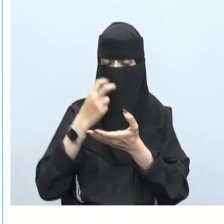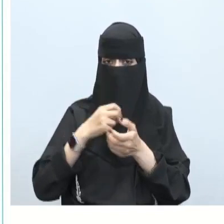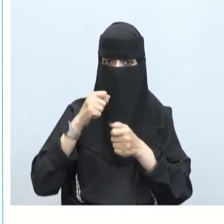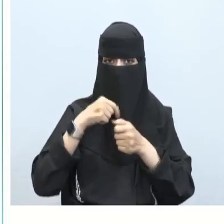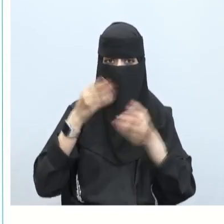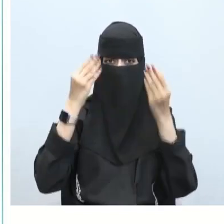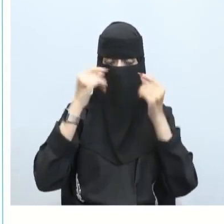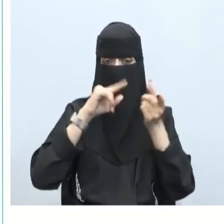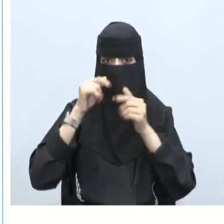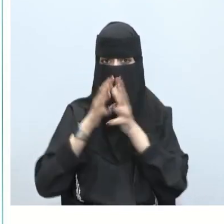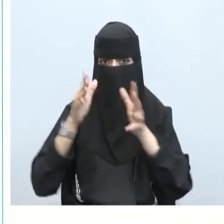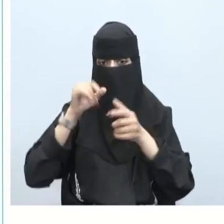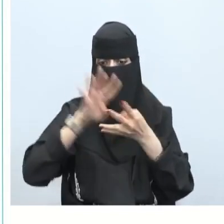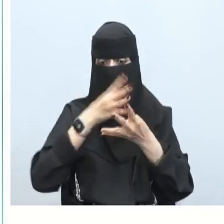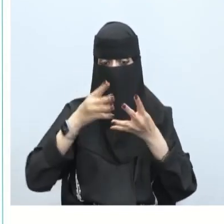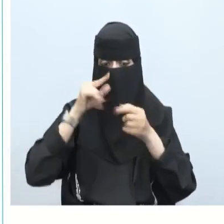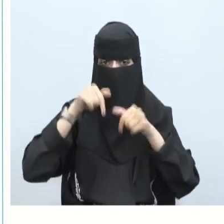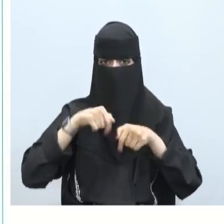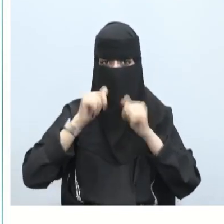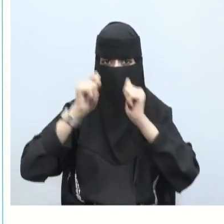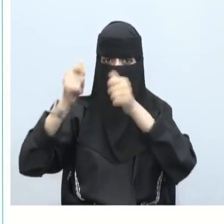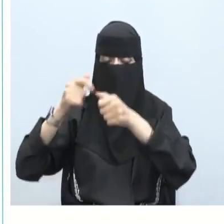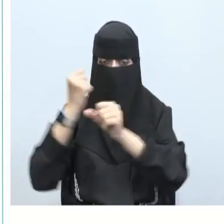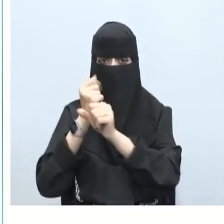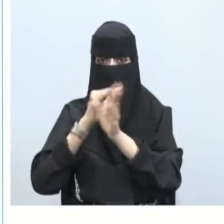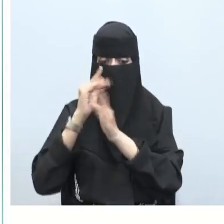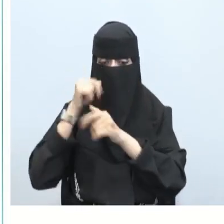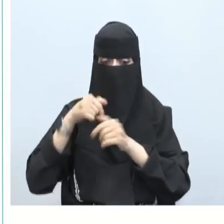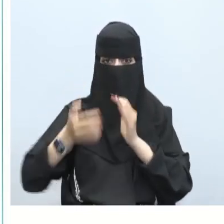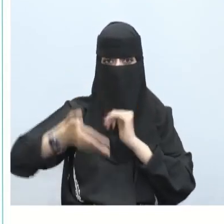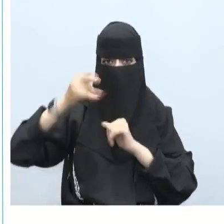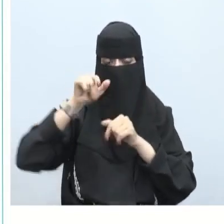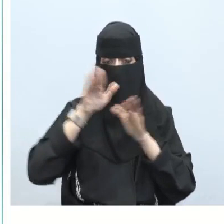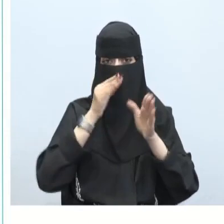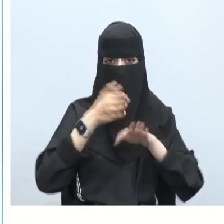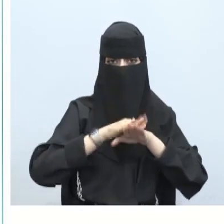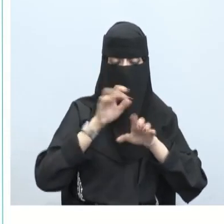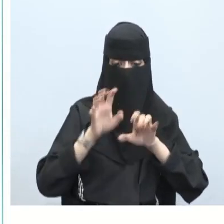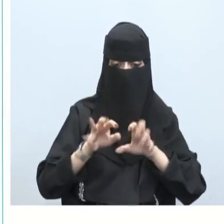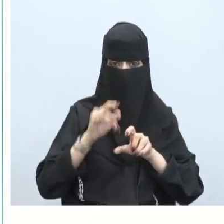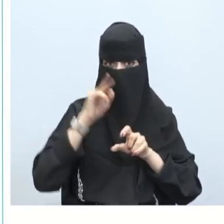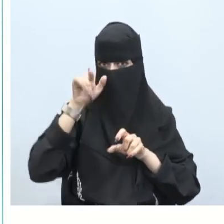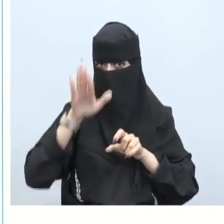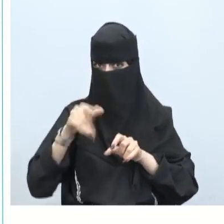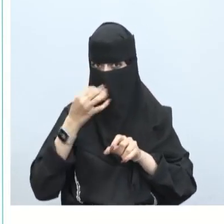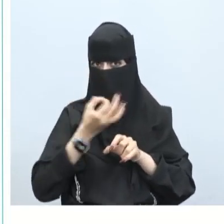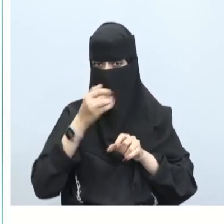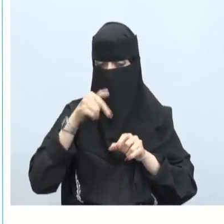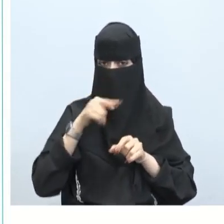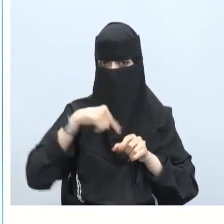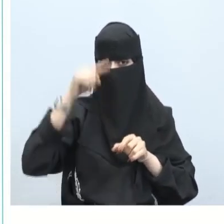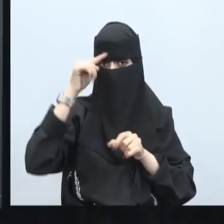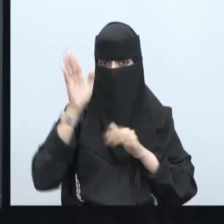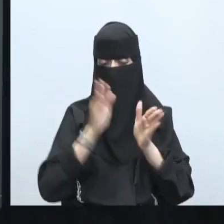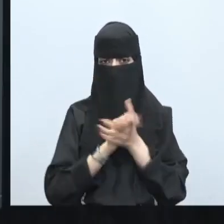اوسع خلال الشبكات التي تسلمها التطبيقات القائمه على الحاسوب لهلك حينما نتحدث